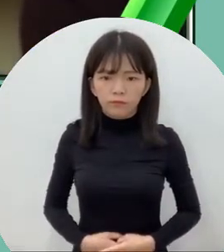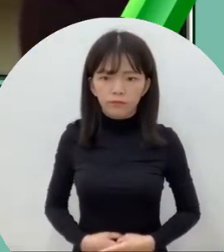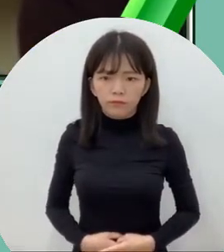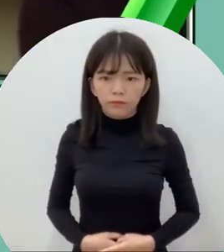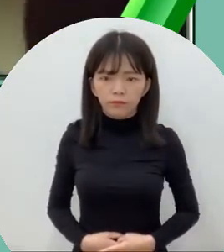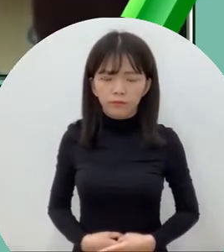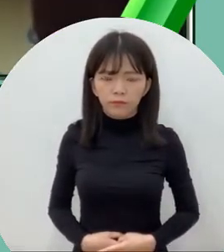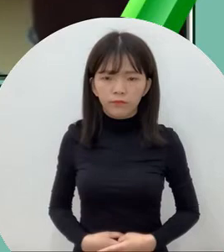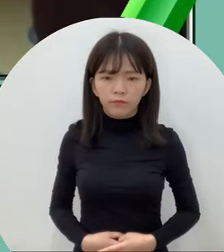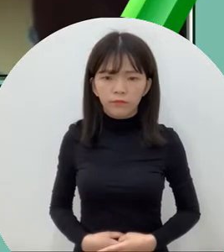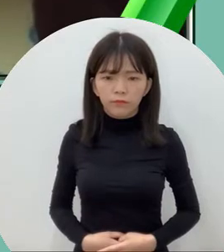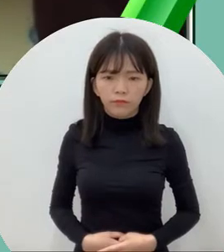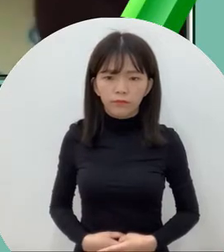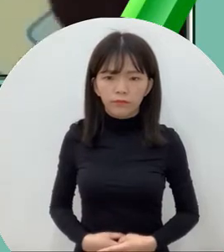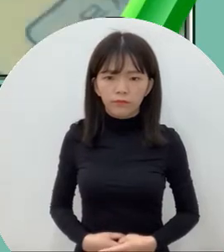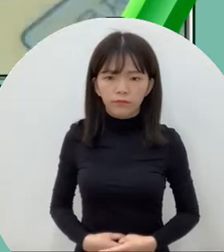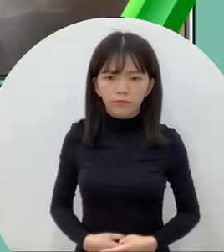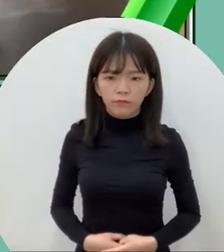사인펜만을 사용해야 합니다.